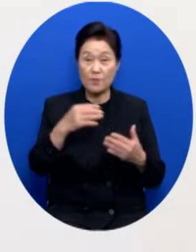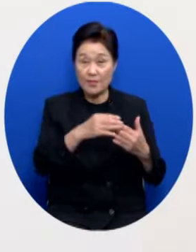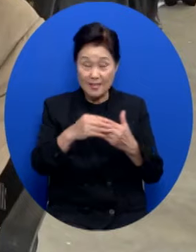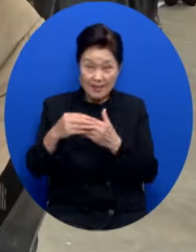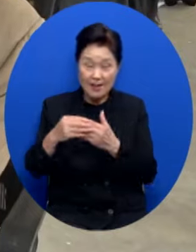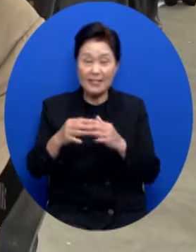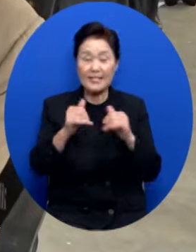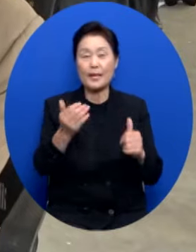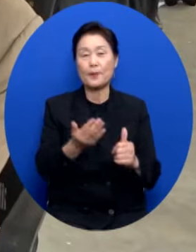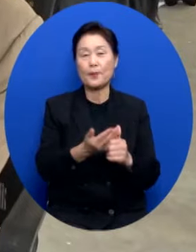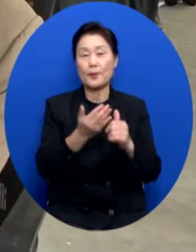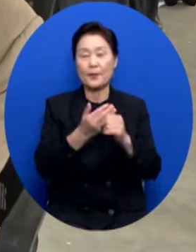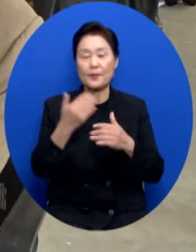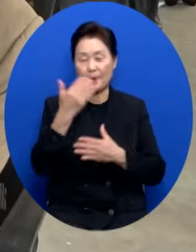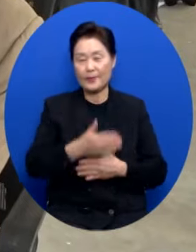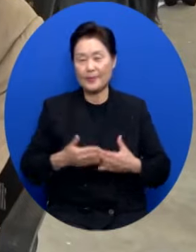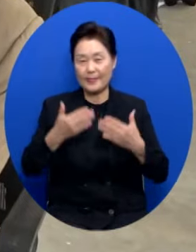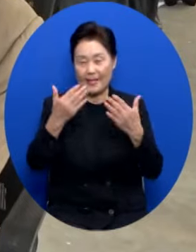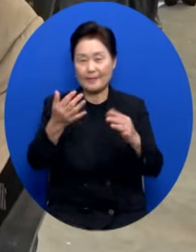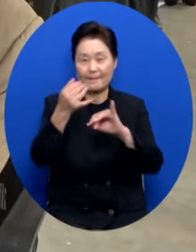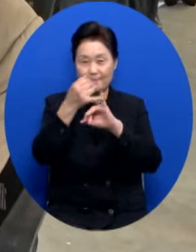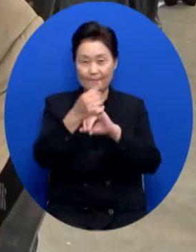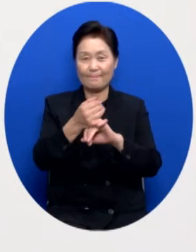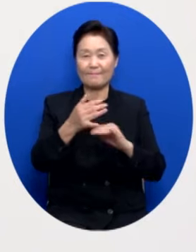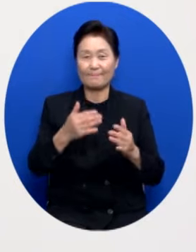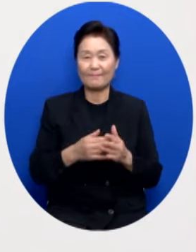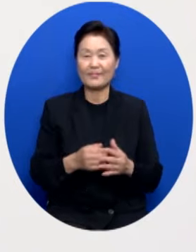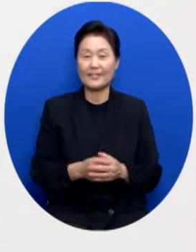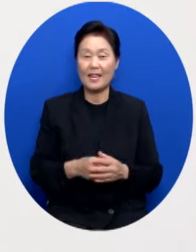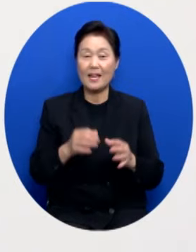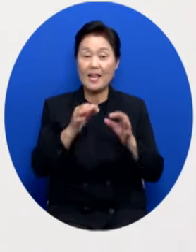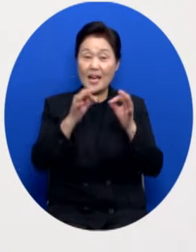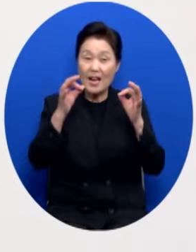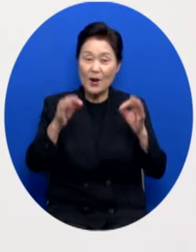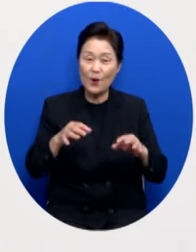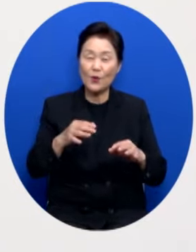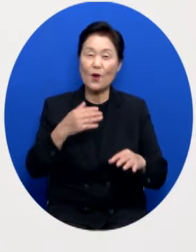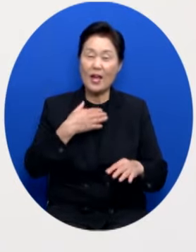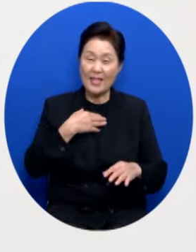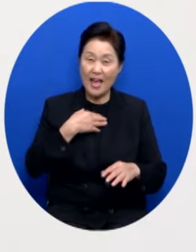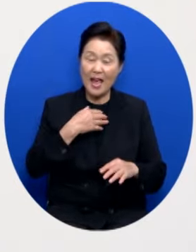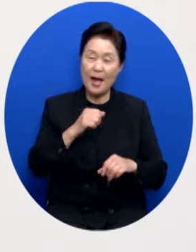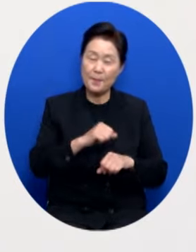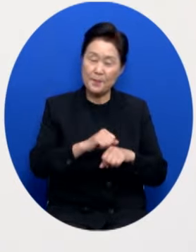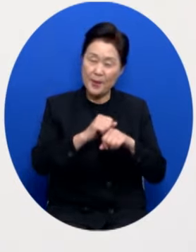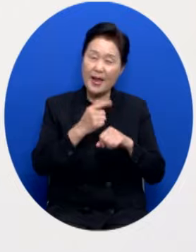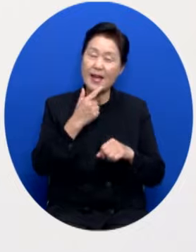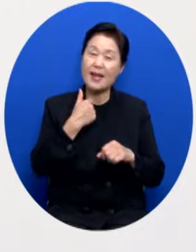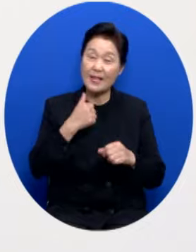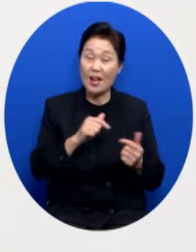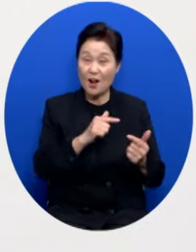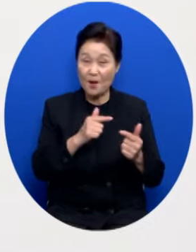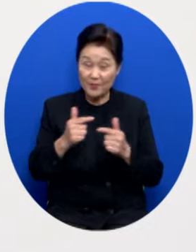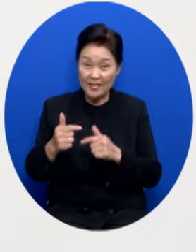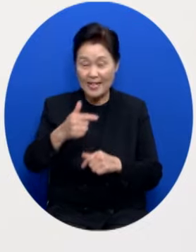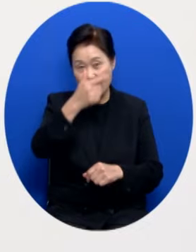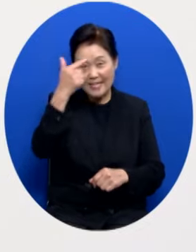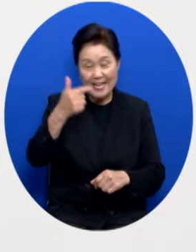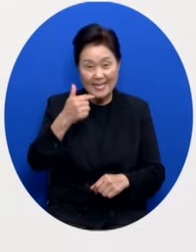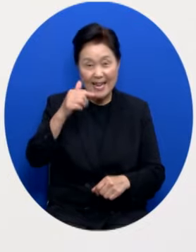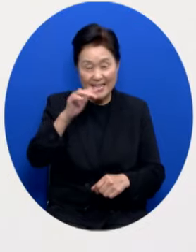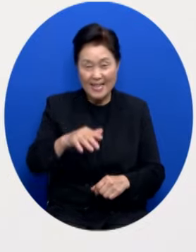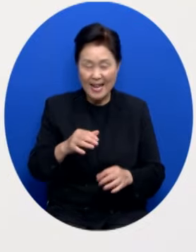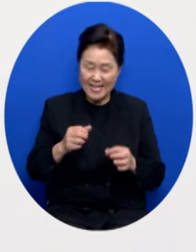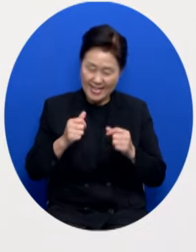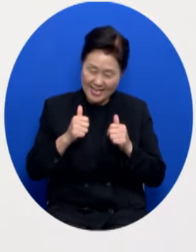양성에 헌신하겠다고 소회를 전했습니다. 그동안 쌓았던 경험을 이곳 탄자니아에 최선을